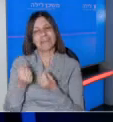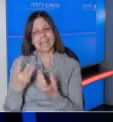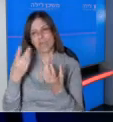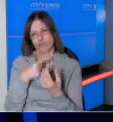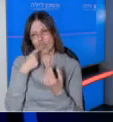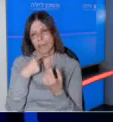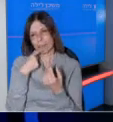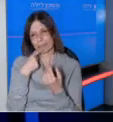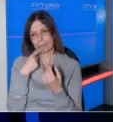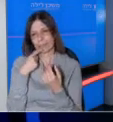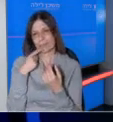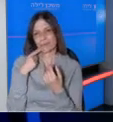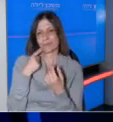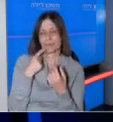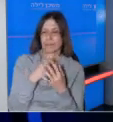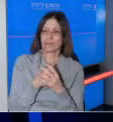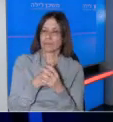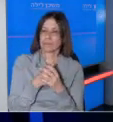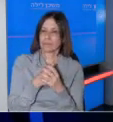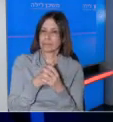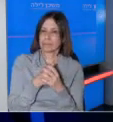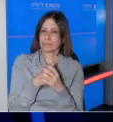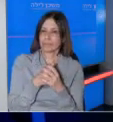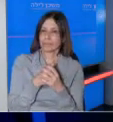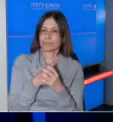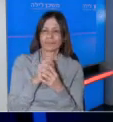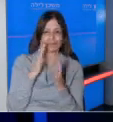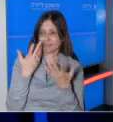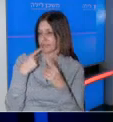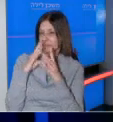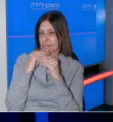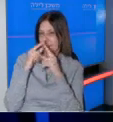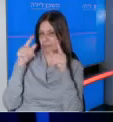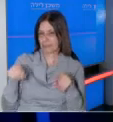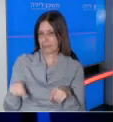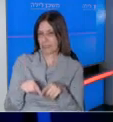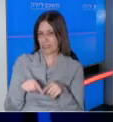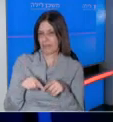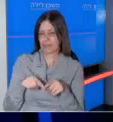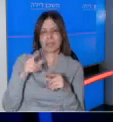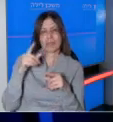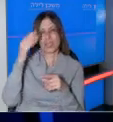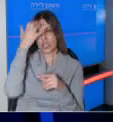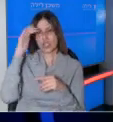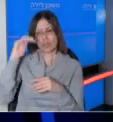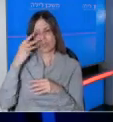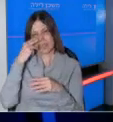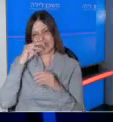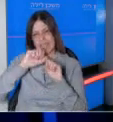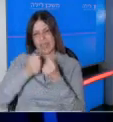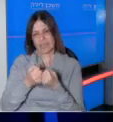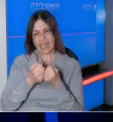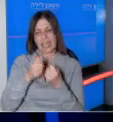אודי, חזרנו לגף המסרים. לא, לא, לא, לא, לא, לא, עוד פעם, לא, שום דף מסרים. סמוטריץ' מנסה לפרק את הממשלה, אני יכול להבין. א', שנייה,